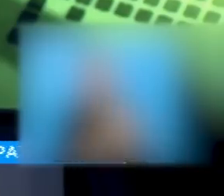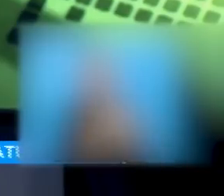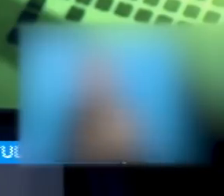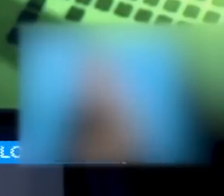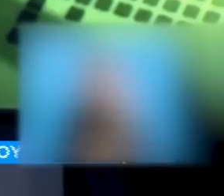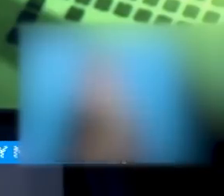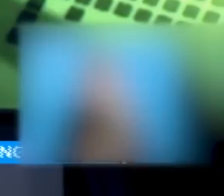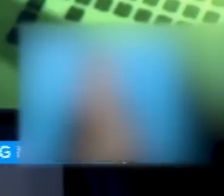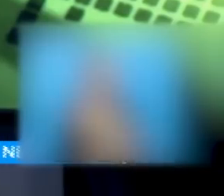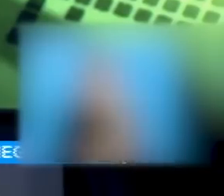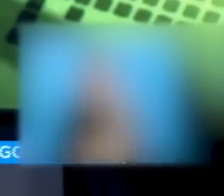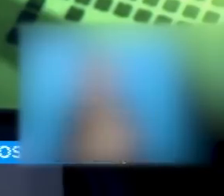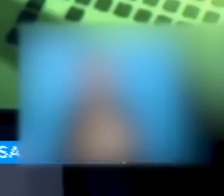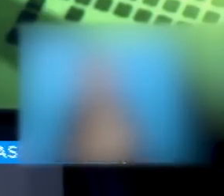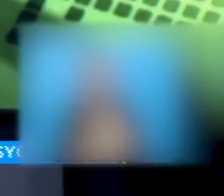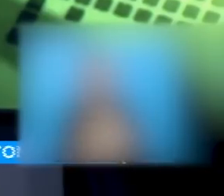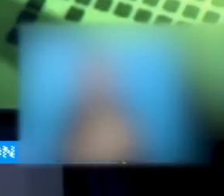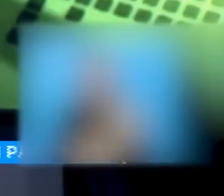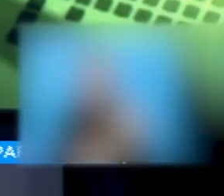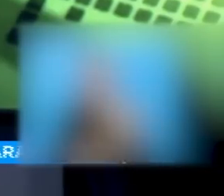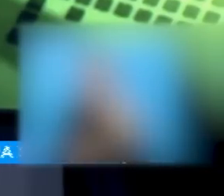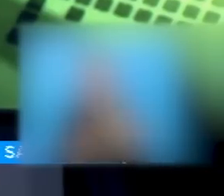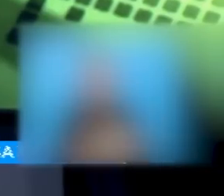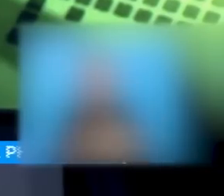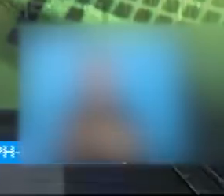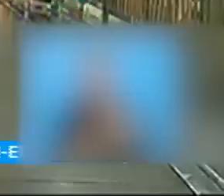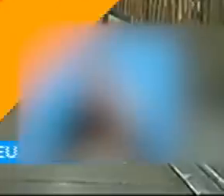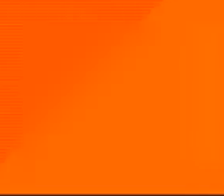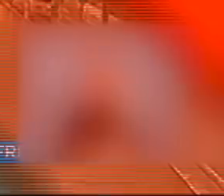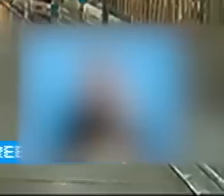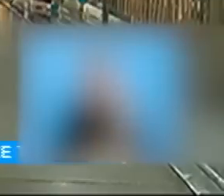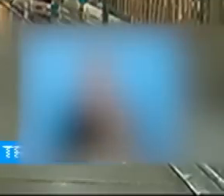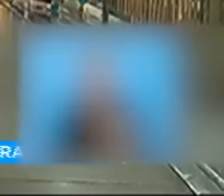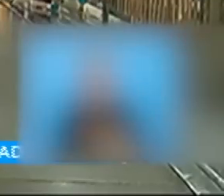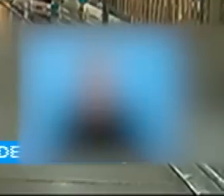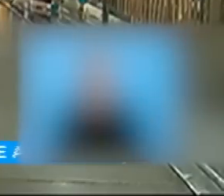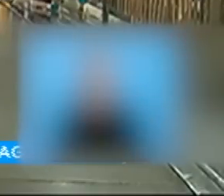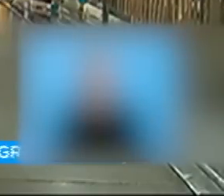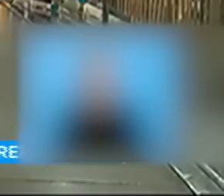trabaho. Nasa frontline ng balitang yan si JC Cosico.